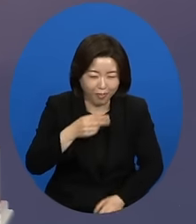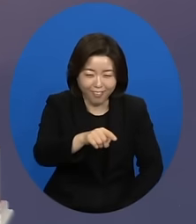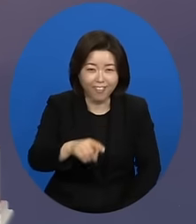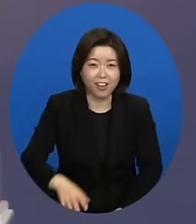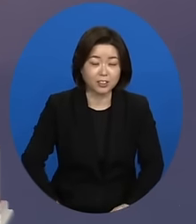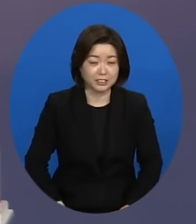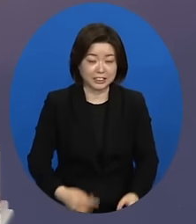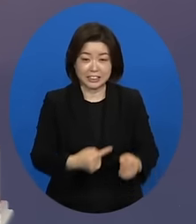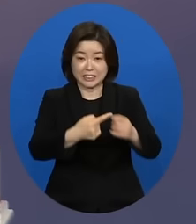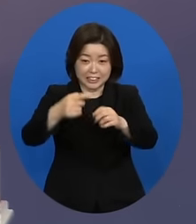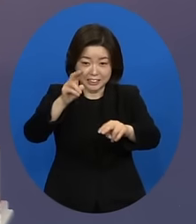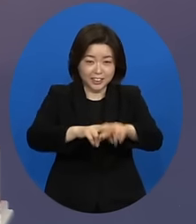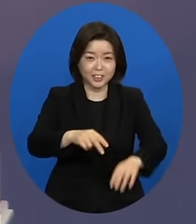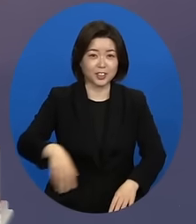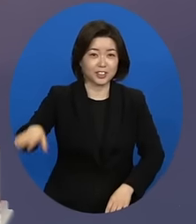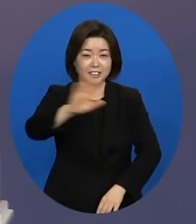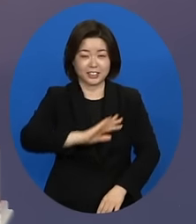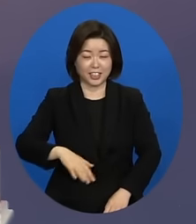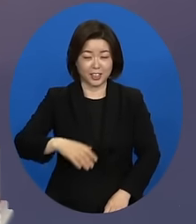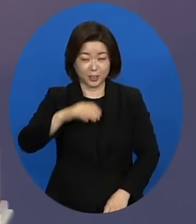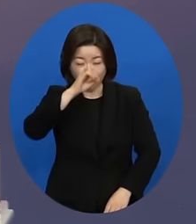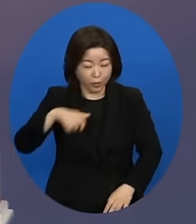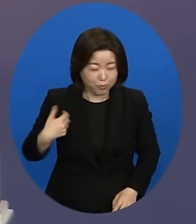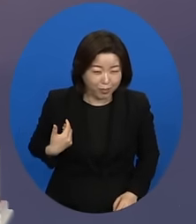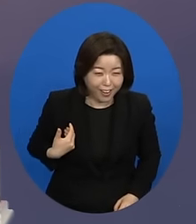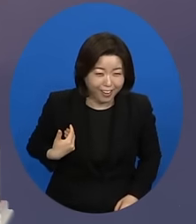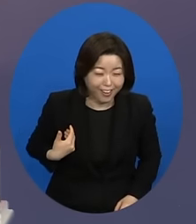1등석이 얼마나 좋은지를 몰라 그러지.